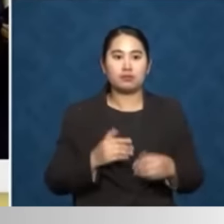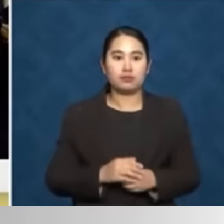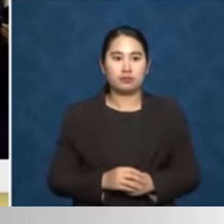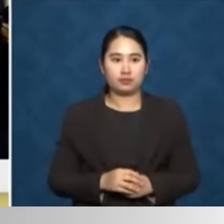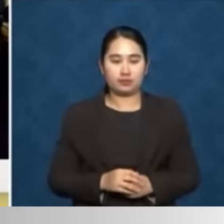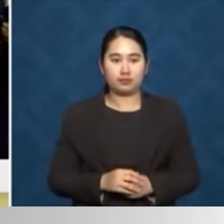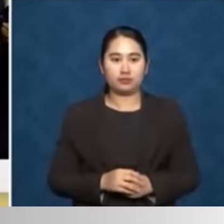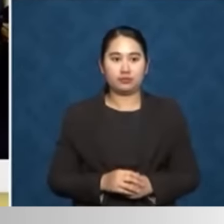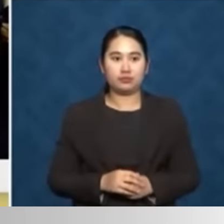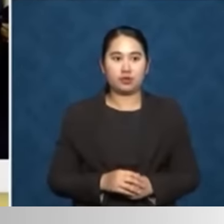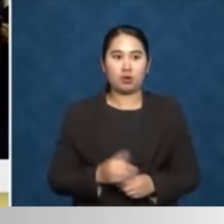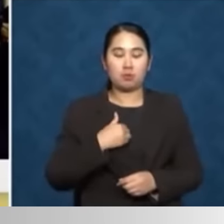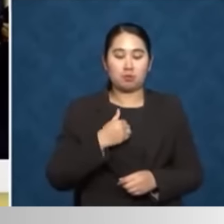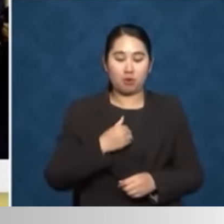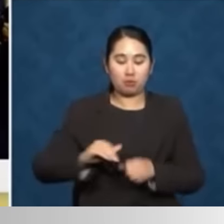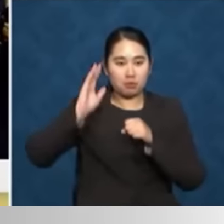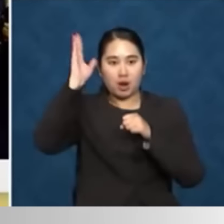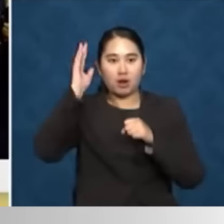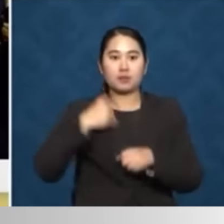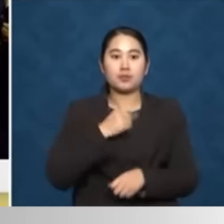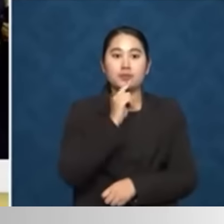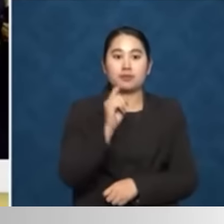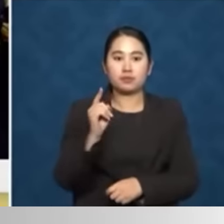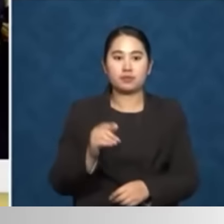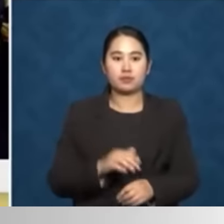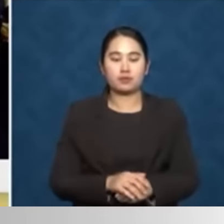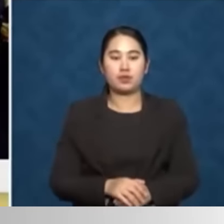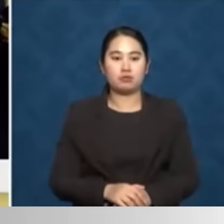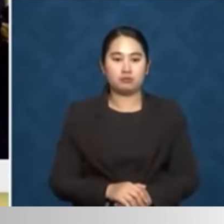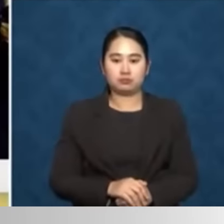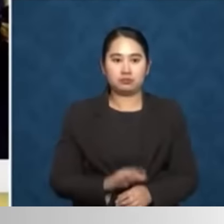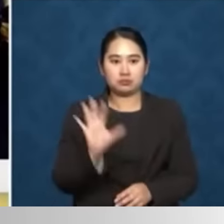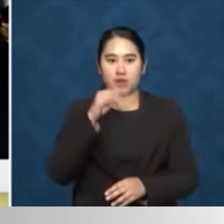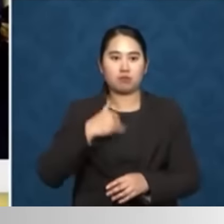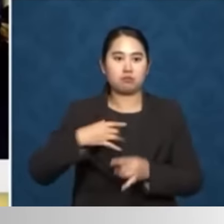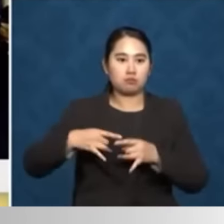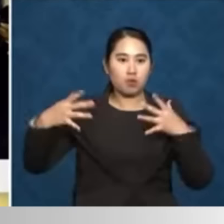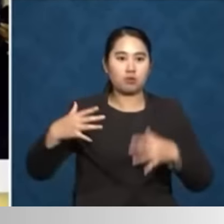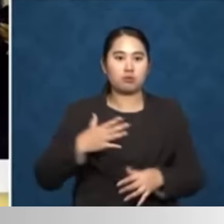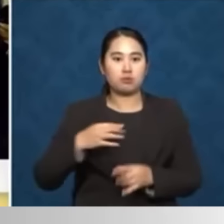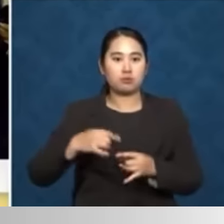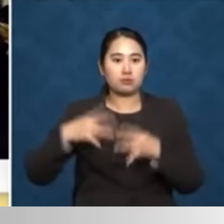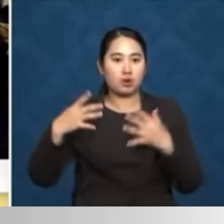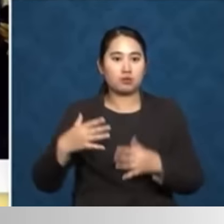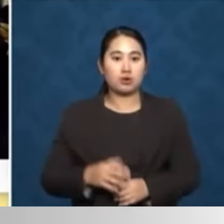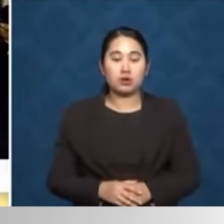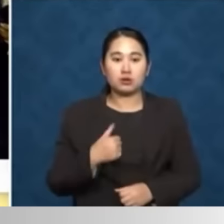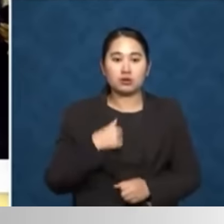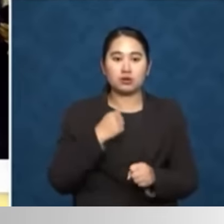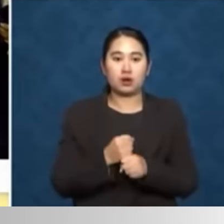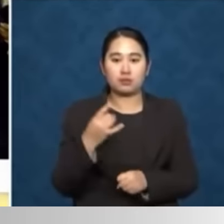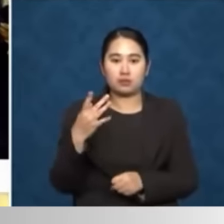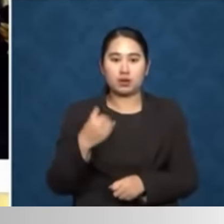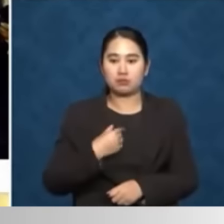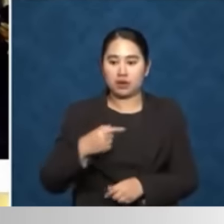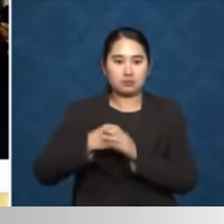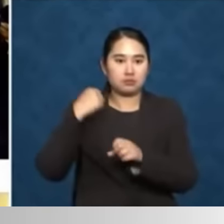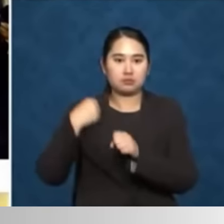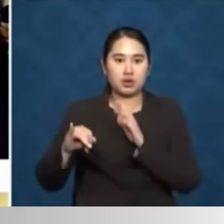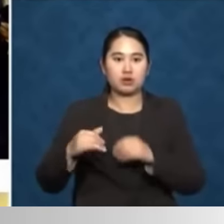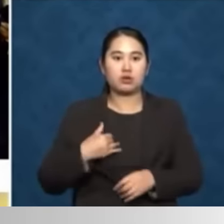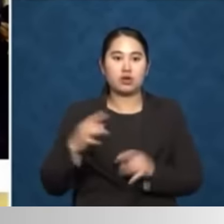กต้องและสร้างความเข้าใจผิดกับพี่น้องประชาชนตนไม่ได้คิดจะอภิปรายแต่สิ่งที่ผู้แต่งเสียหายเป็นการชี้จูงทางความ